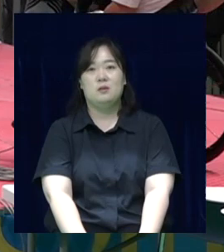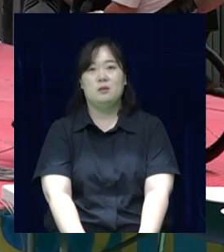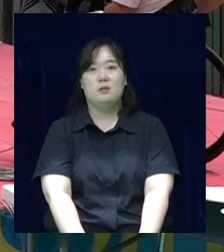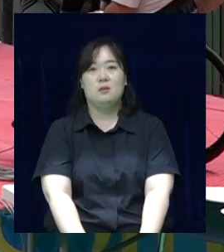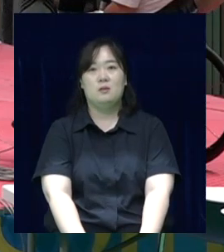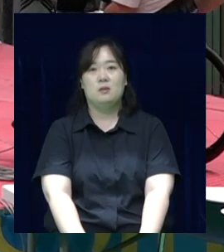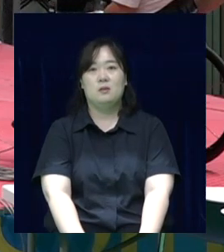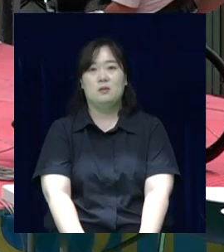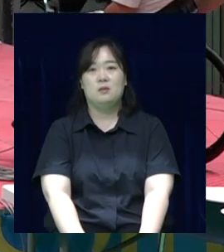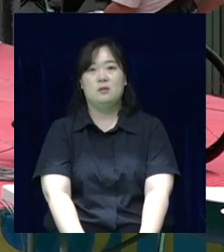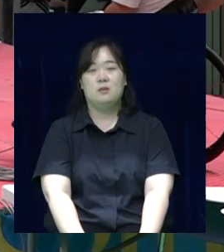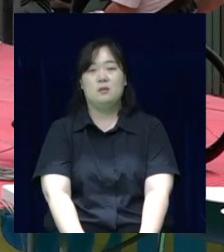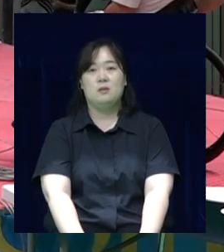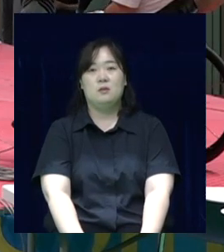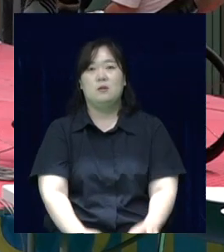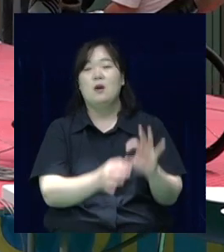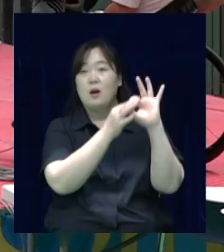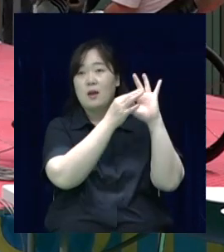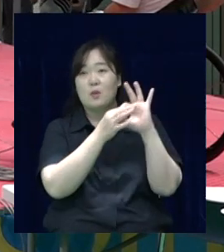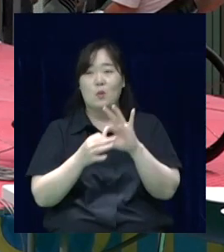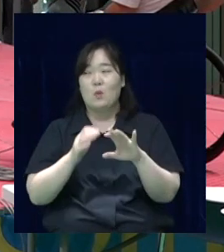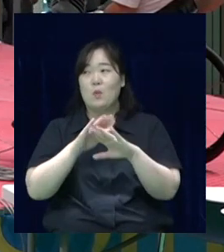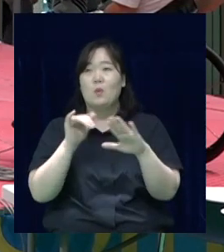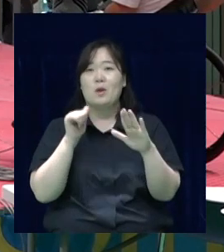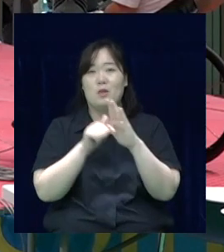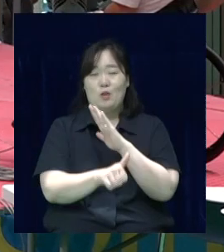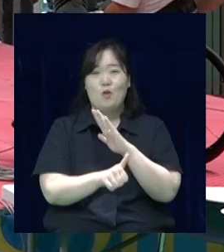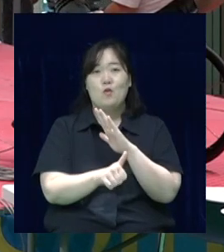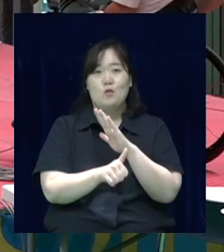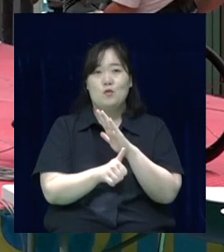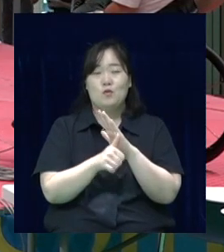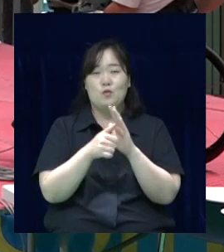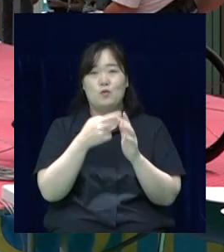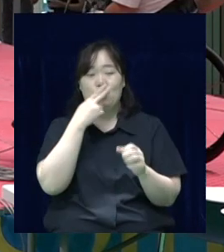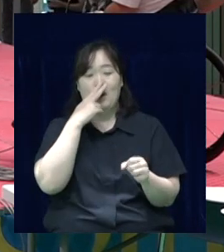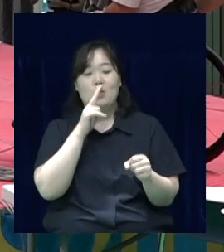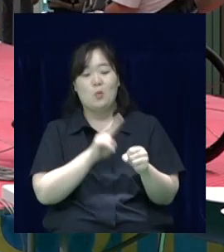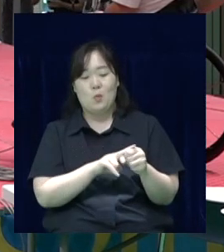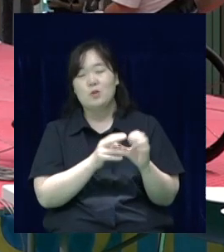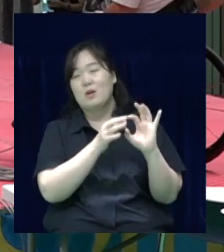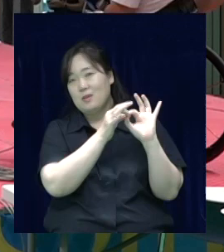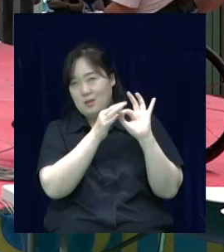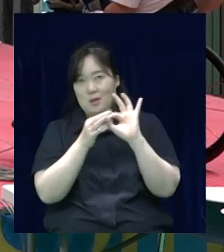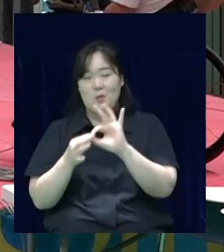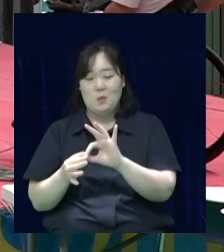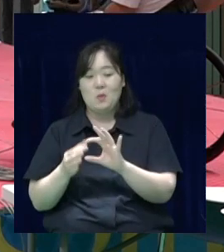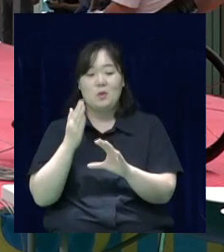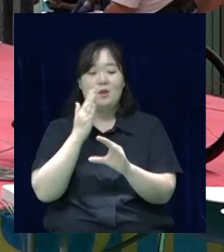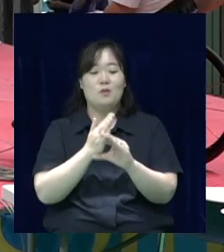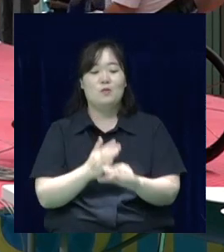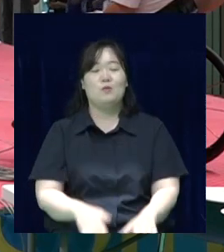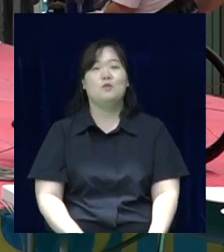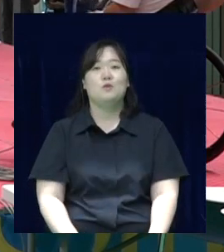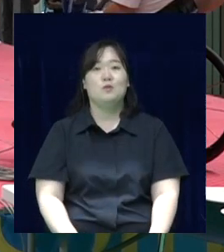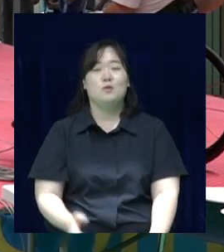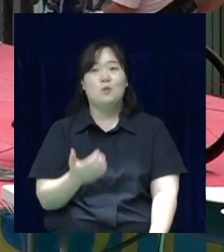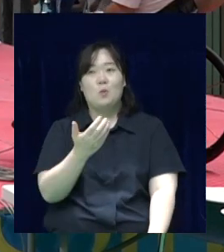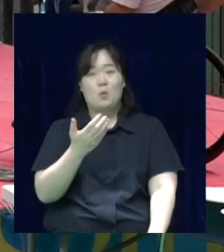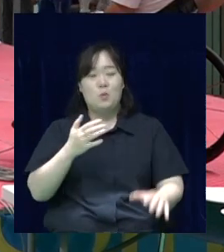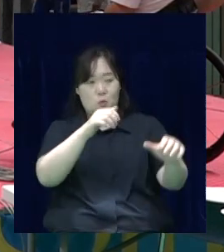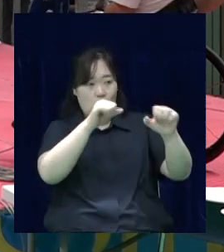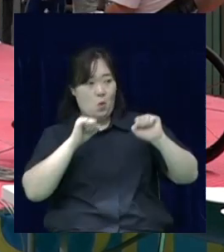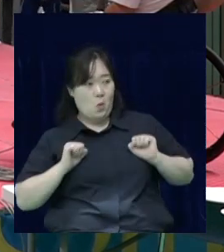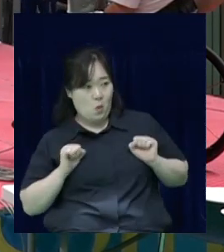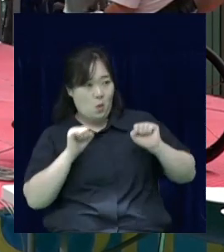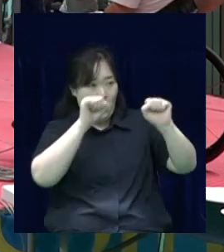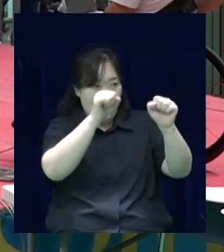자, 일단은 계속해서 선수들의 시도가 이어지고 있습니다. 앞서 파워리프팅은